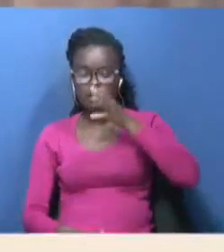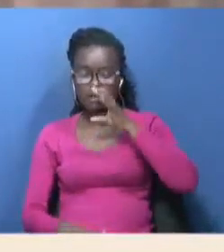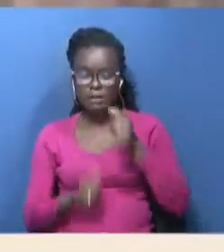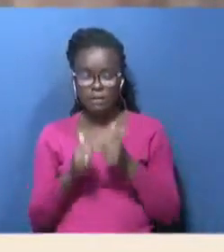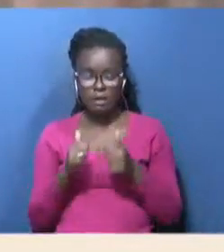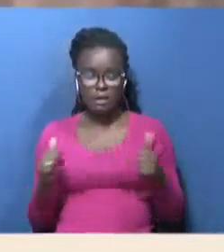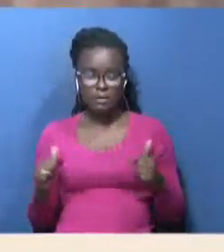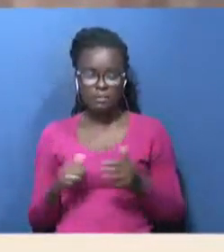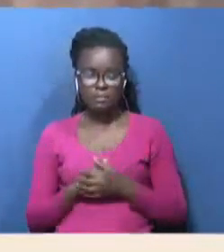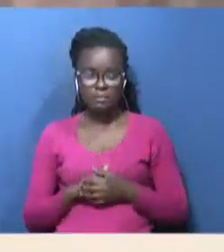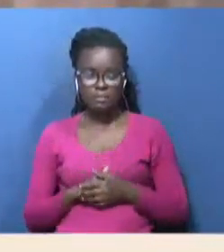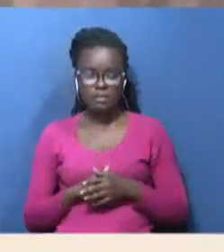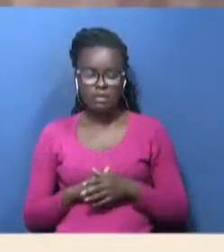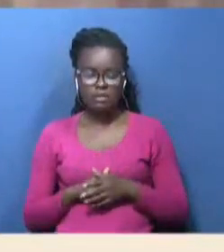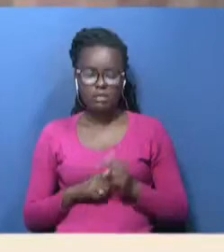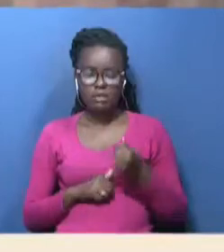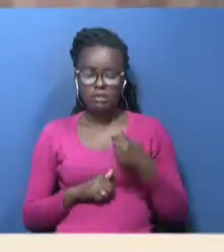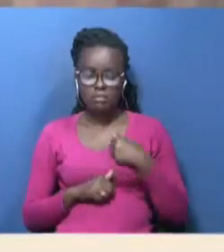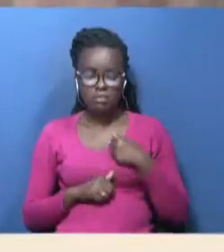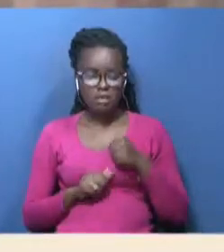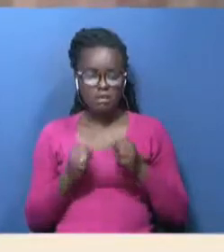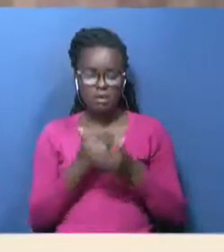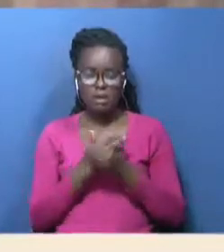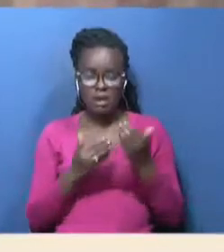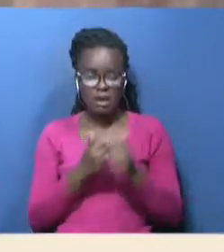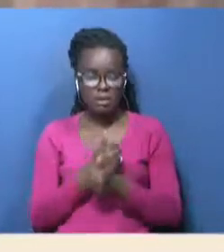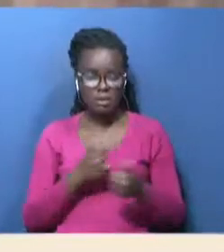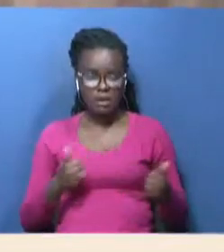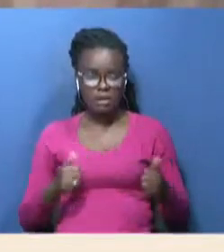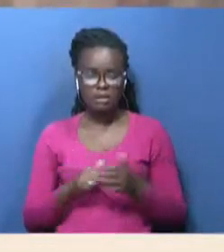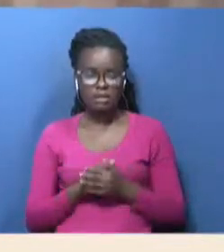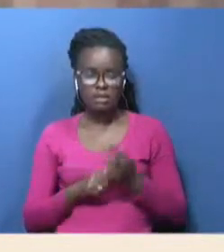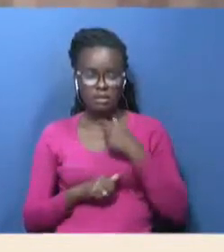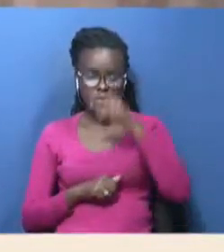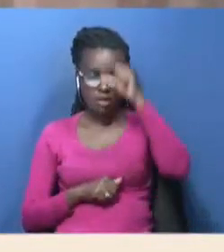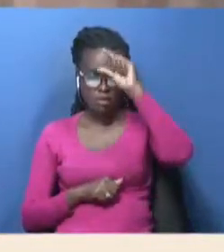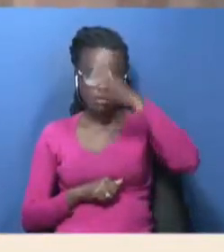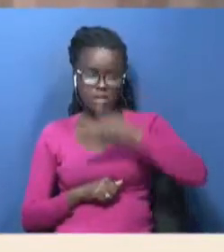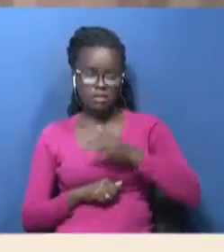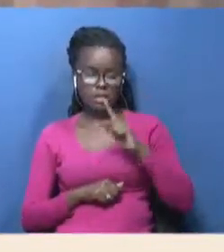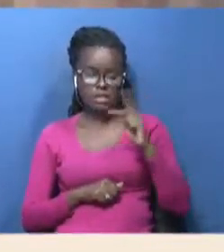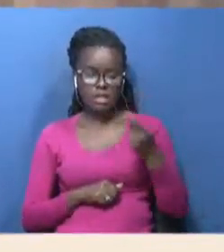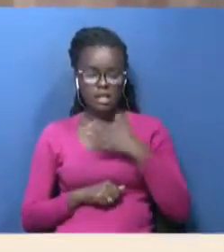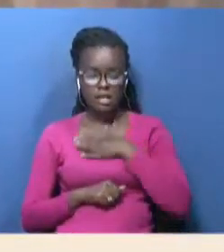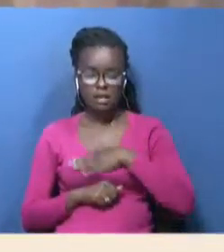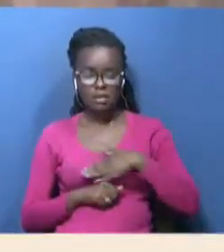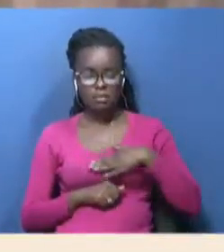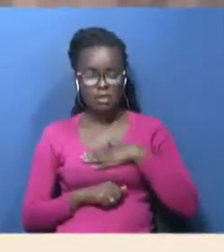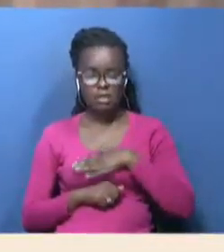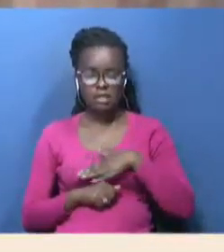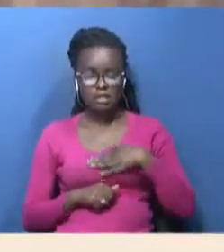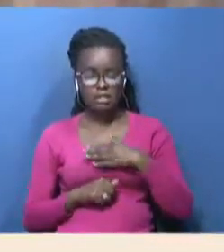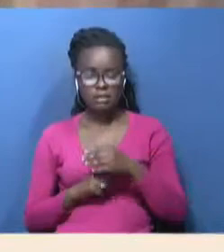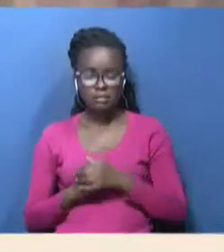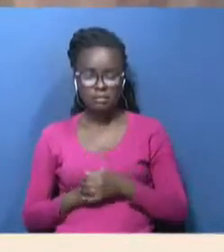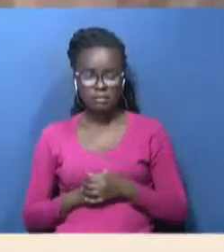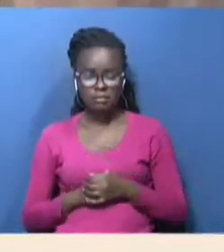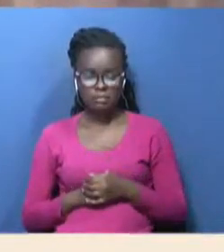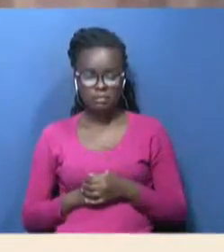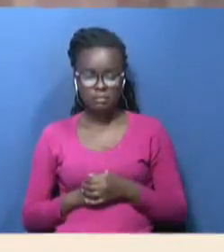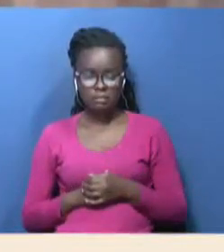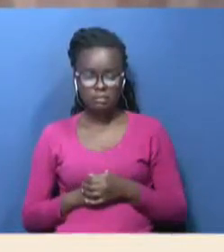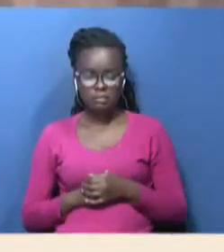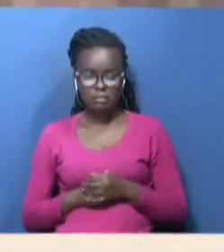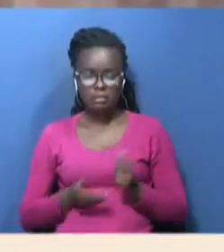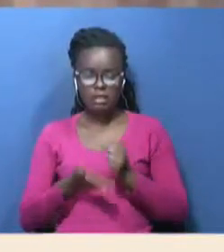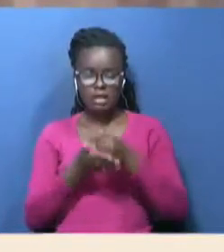wanakunywa, si ati nilikuwa nimeshindwa na kuwalea. Kwa hivyo hata serikali yetu ya Kenya naomba tu kwa unyenyekevu